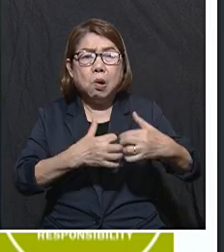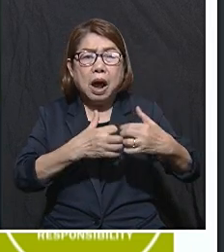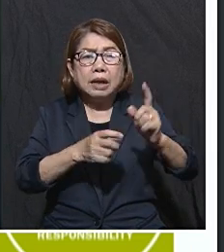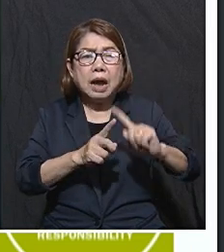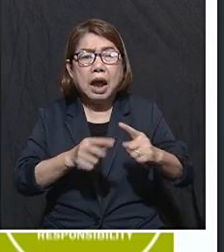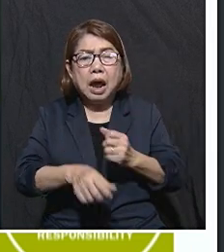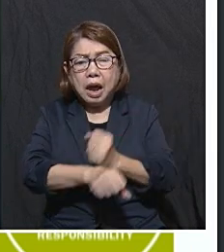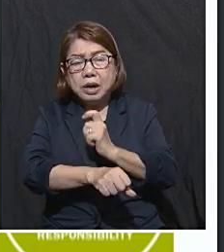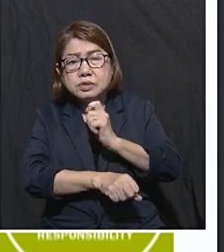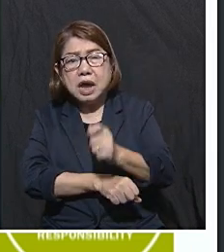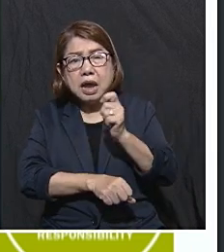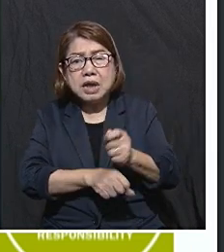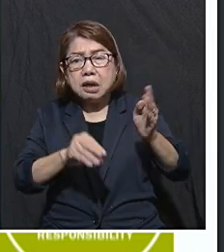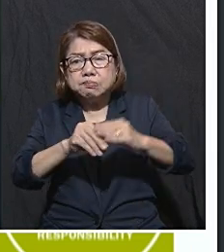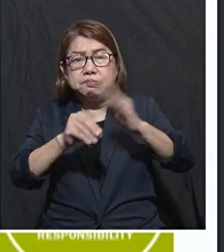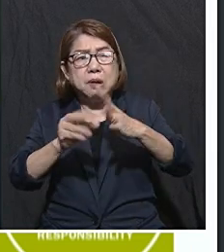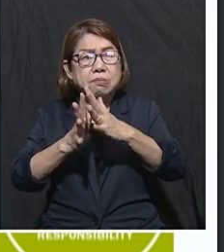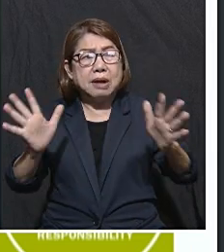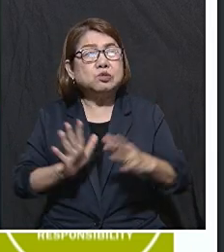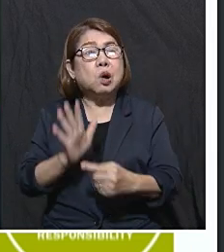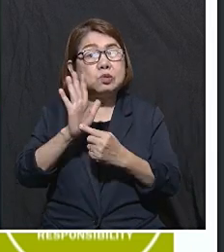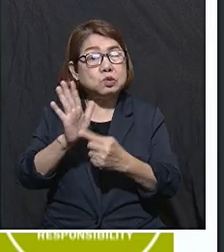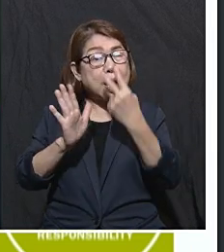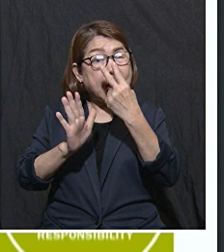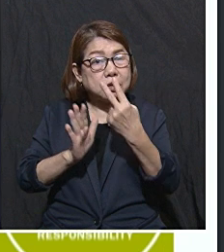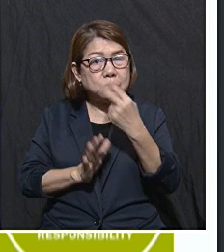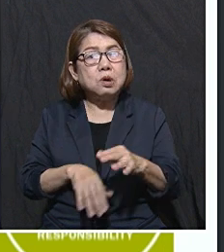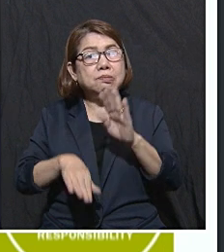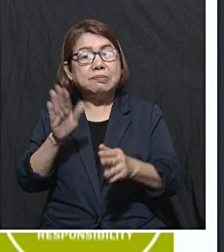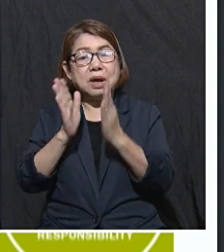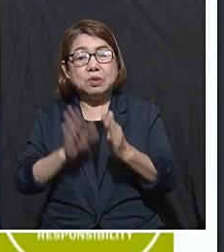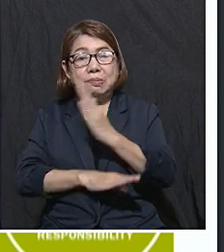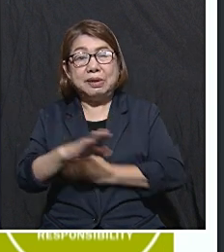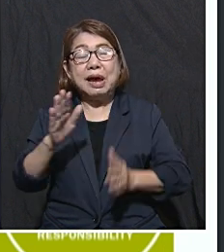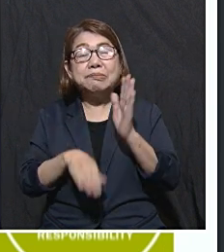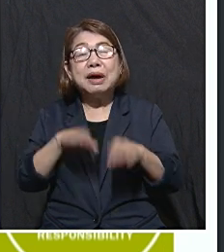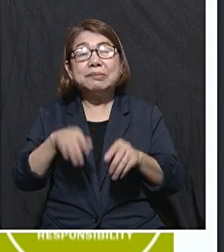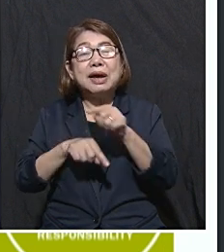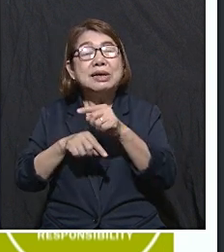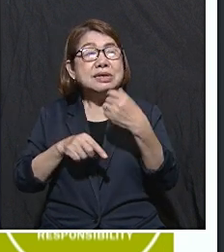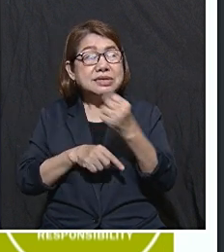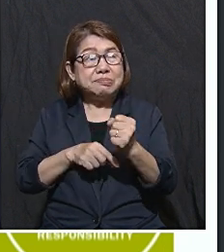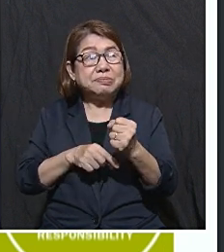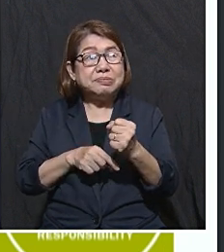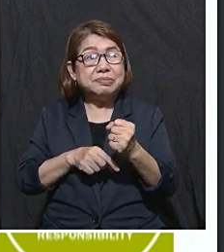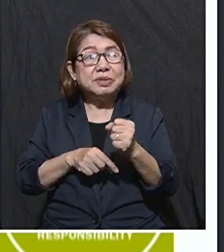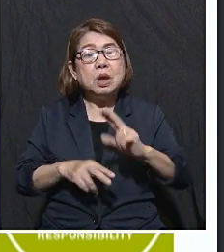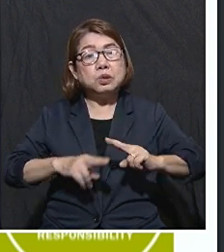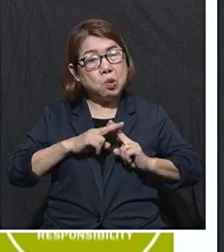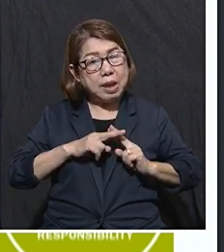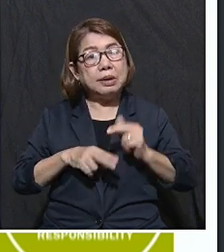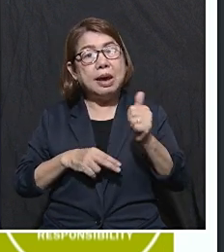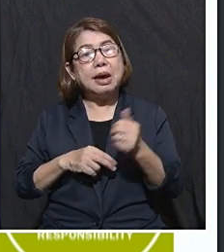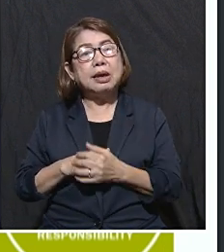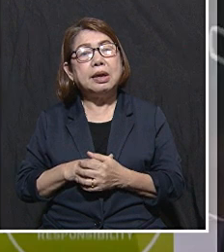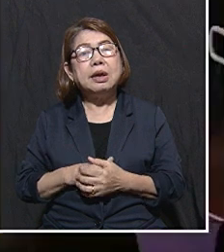นี้เราสมมติฐานขึ้นมาจากผู้พิการประมาณ10คนหักแท็กได้ 200% สามารถเลี้ยงดูตัวเองได้รวม